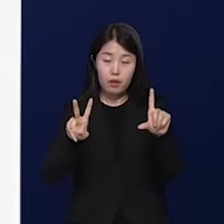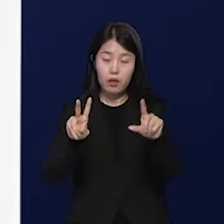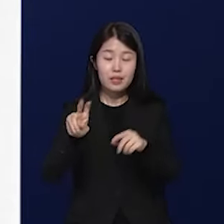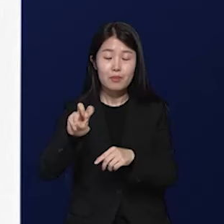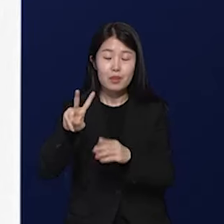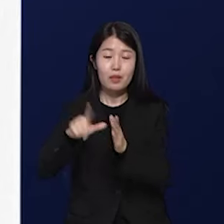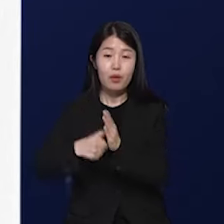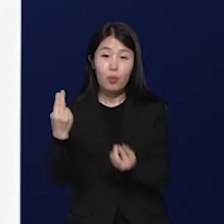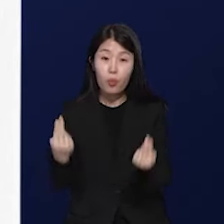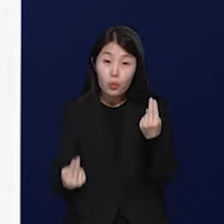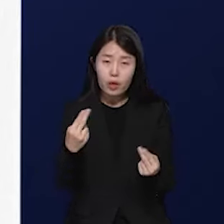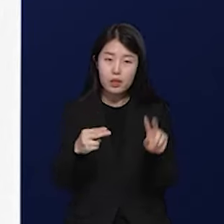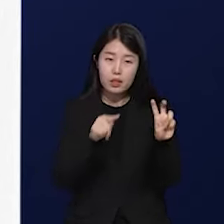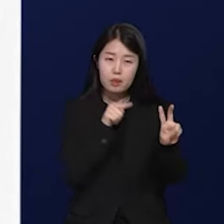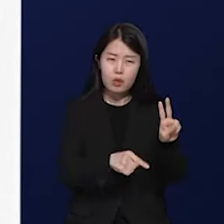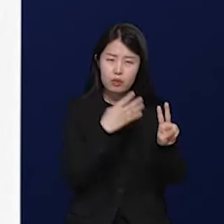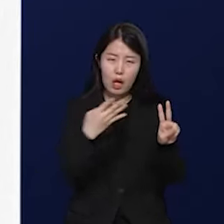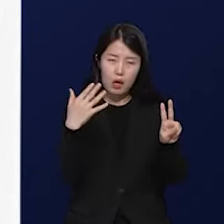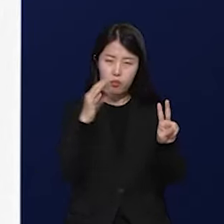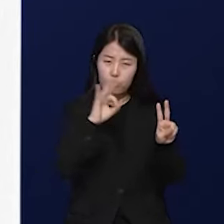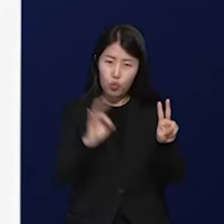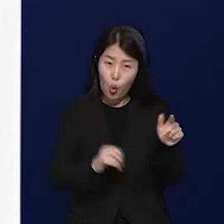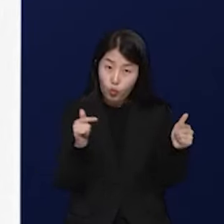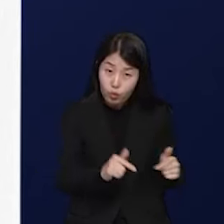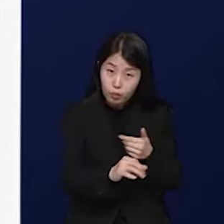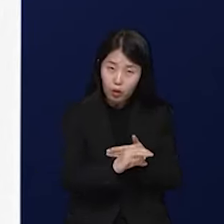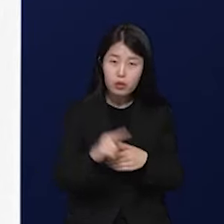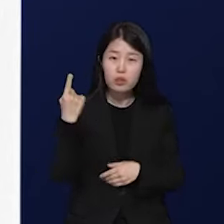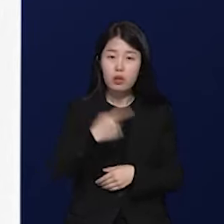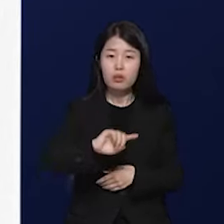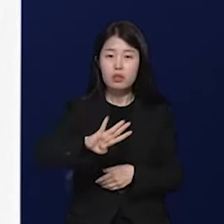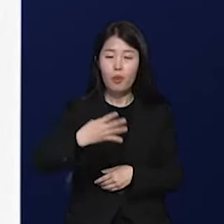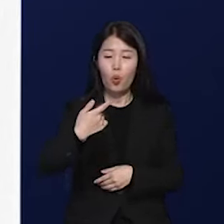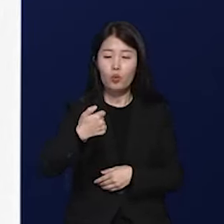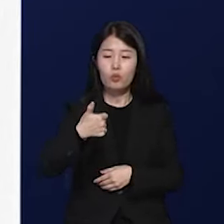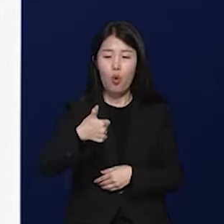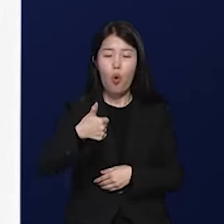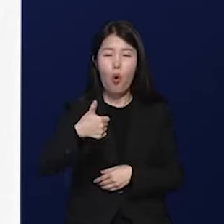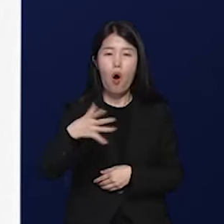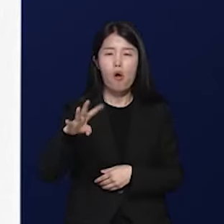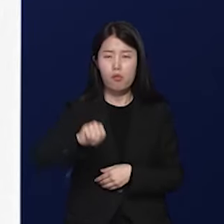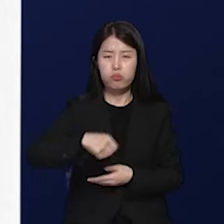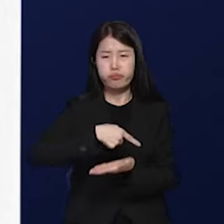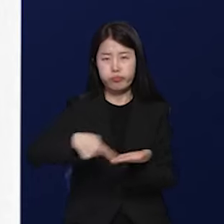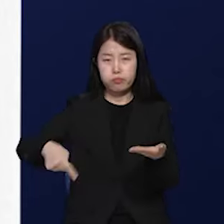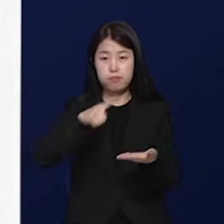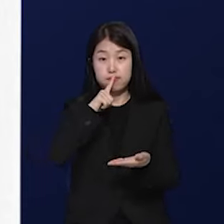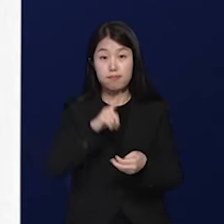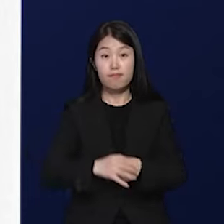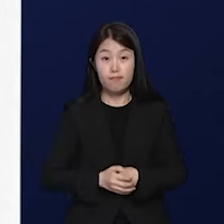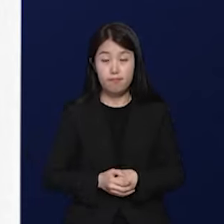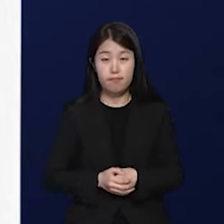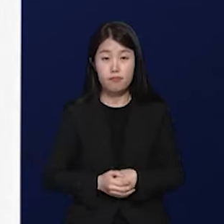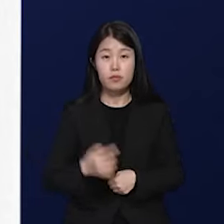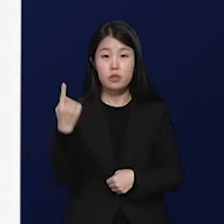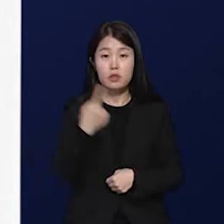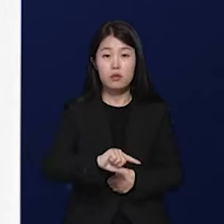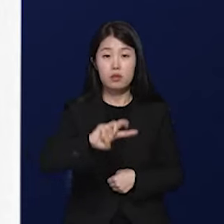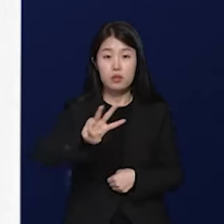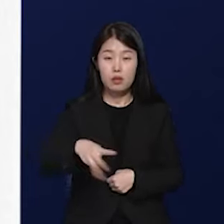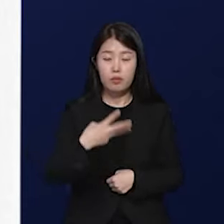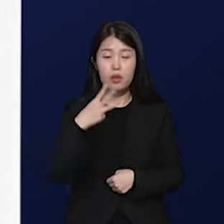감소할 경우 최대 14445 원의 생산액이 감소할 것이라고 분석했습니다 또